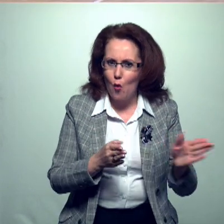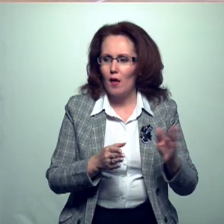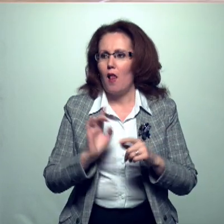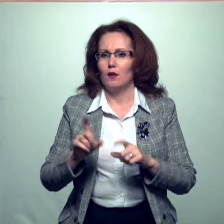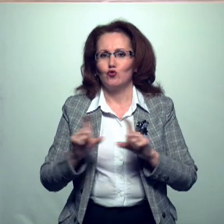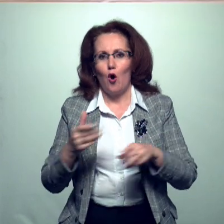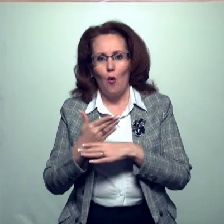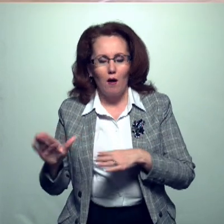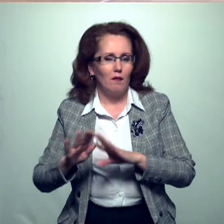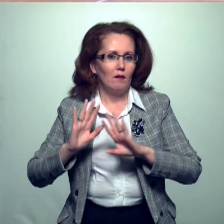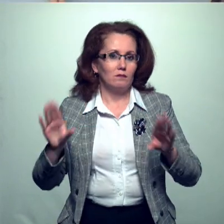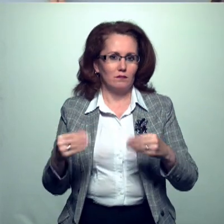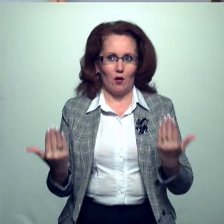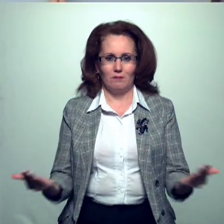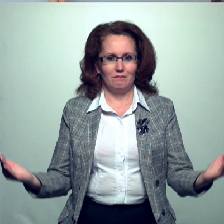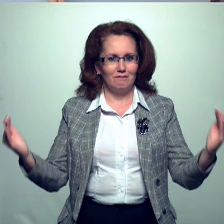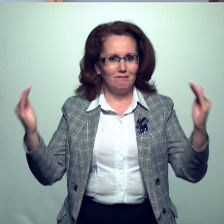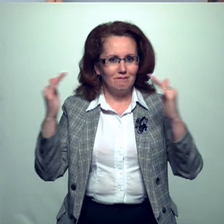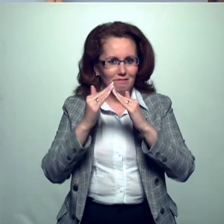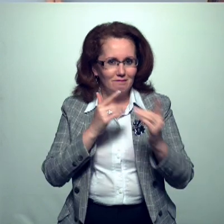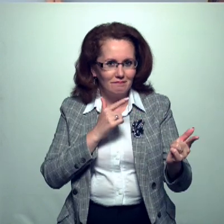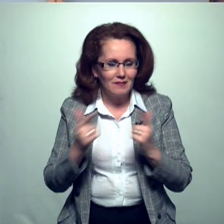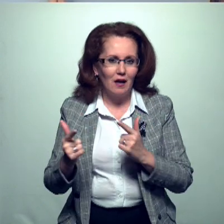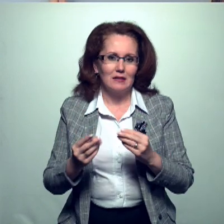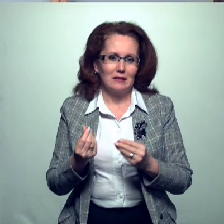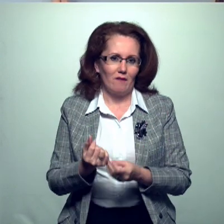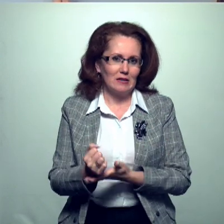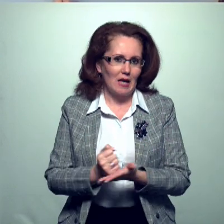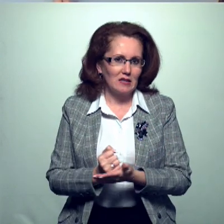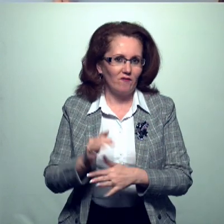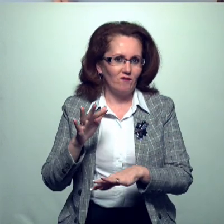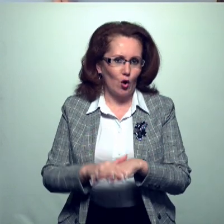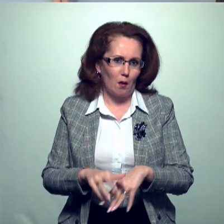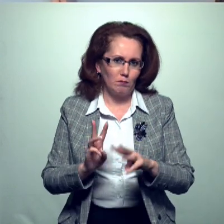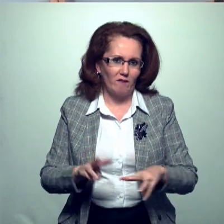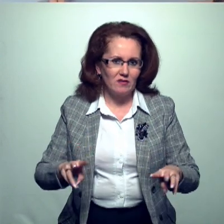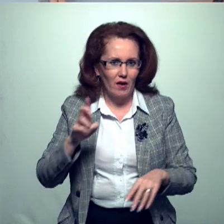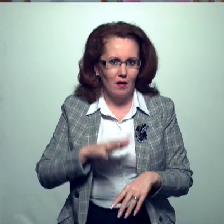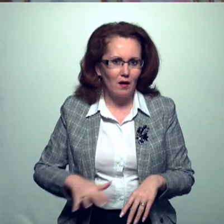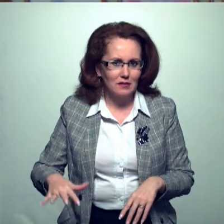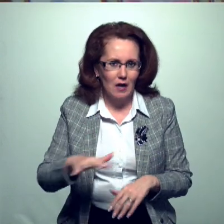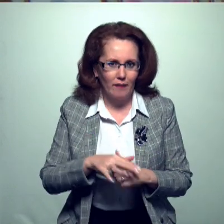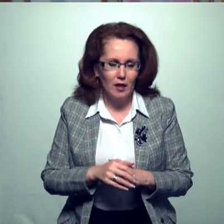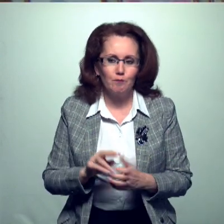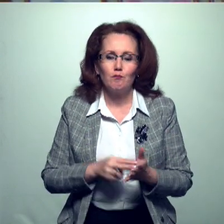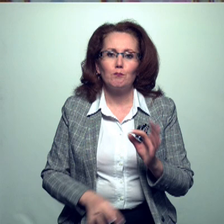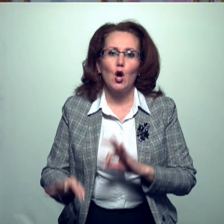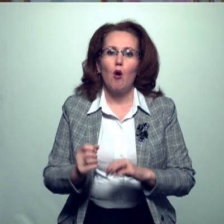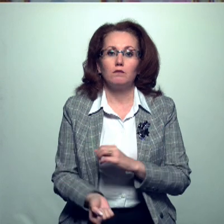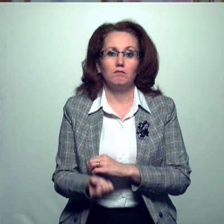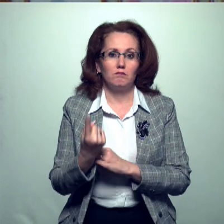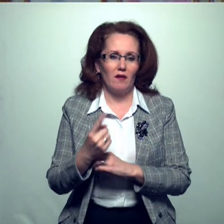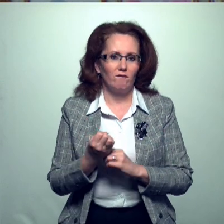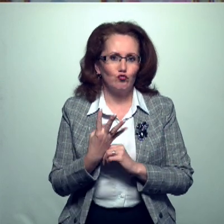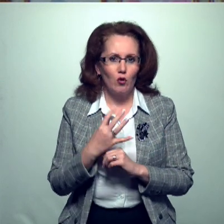все под одной крышей. Новое здание построили на средства из резервного фонда правительства страны. Проект начал зарождаться еще